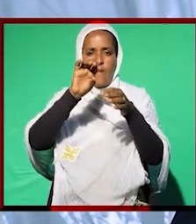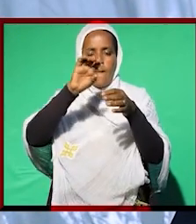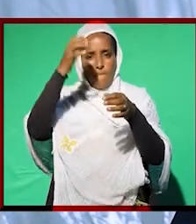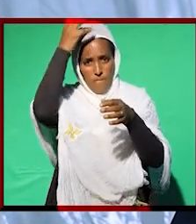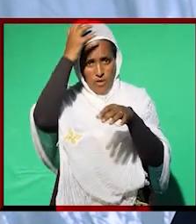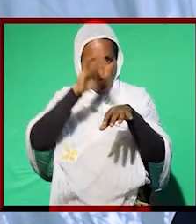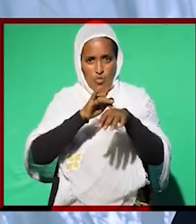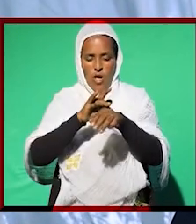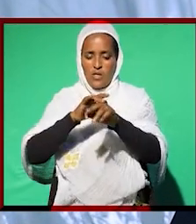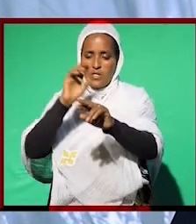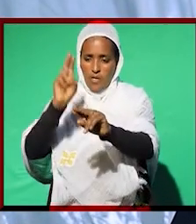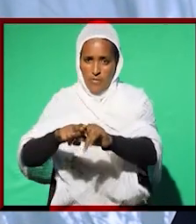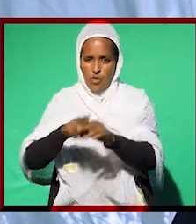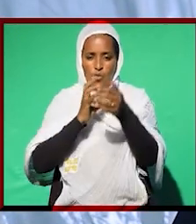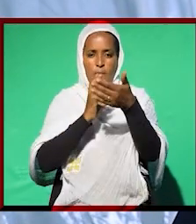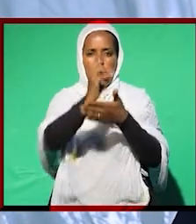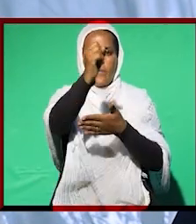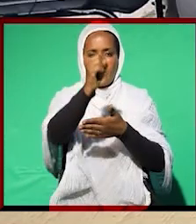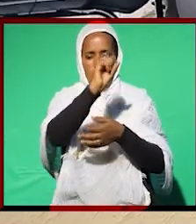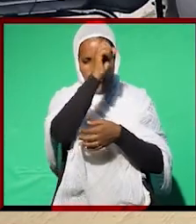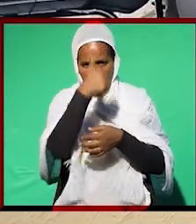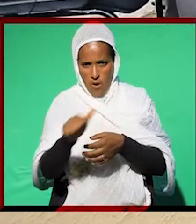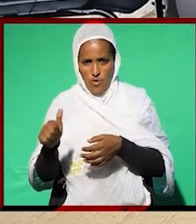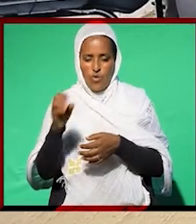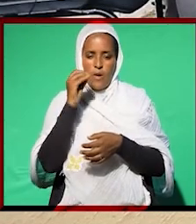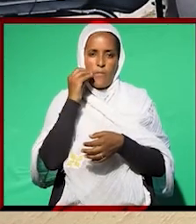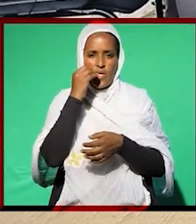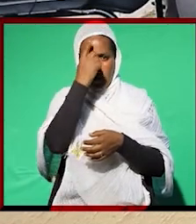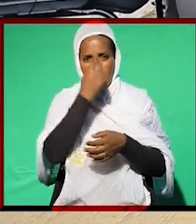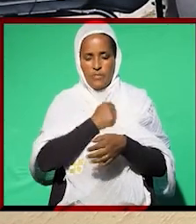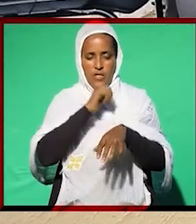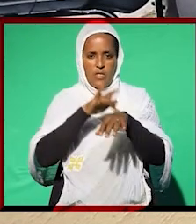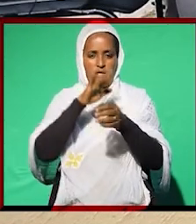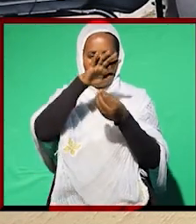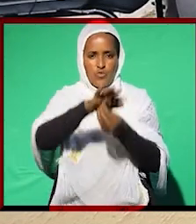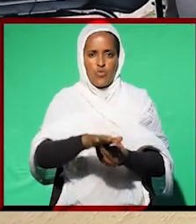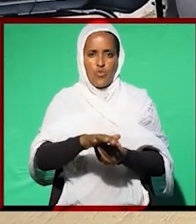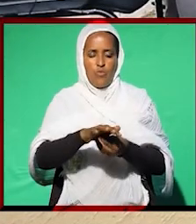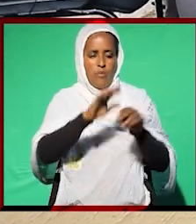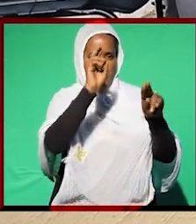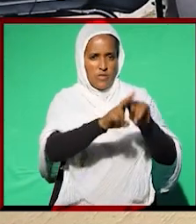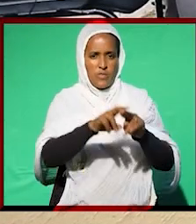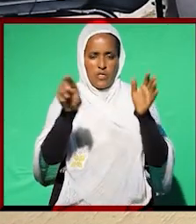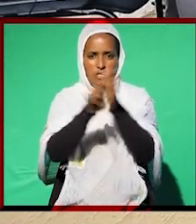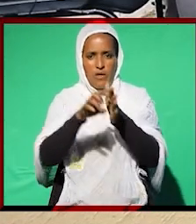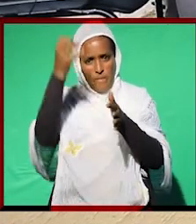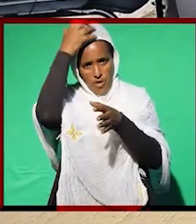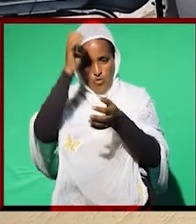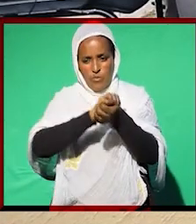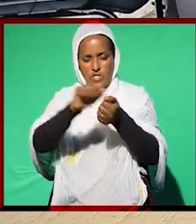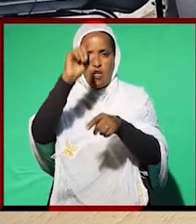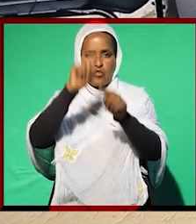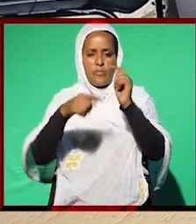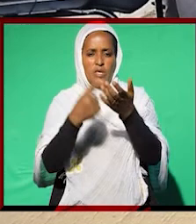በህገ መንግስቱ ላይ የሰፈረው መብት በየትኛውም ቤተ እምነት ላይ ተጽዕኖ በማሳደር ህገ መንግስቱ